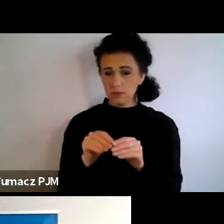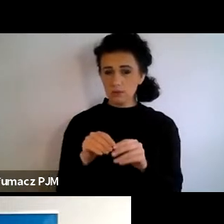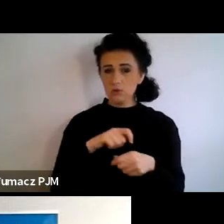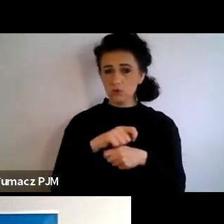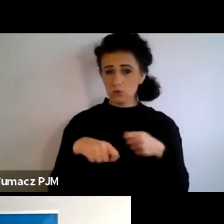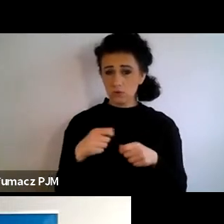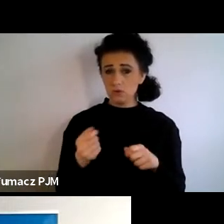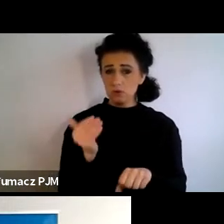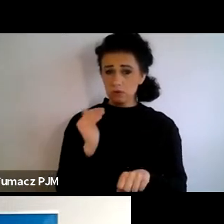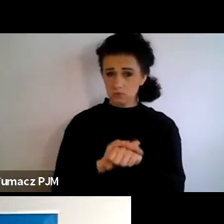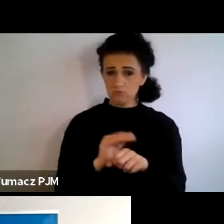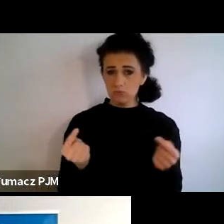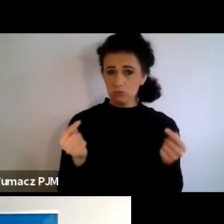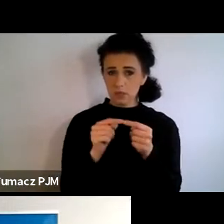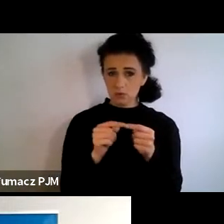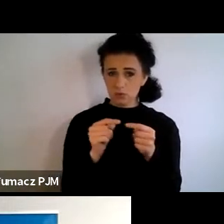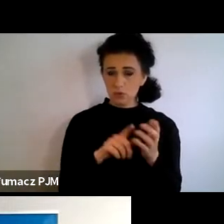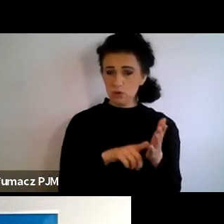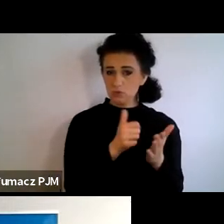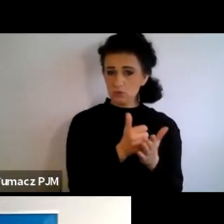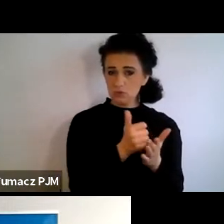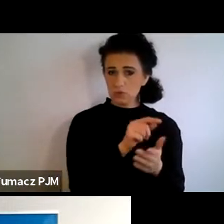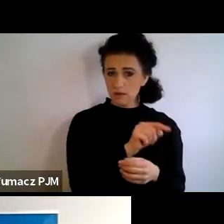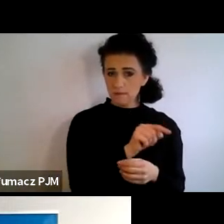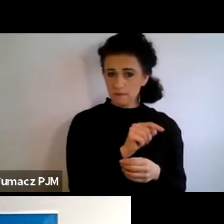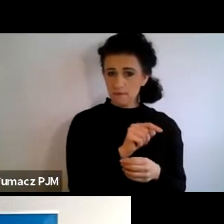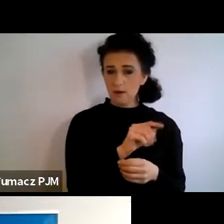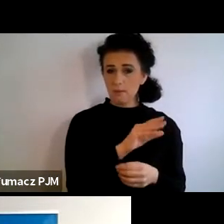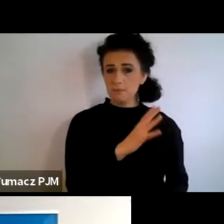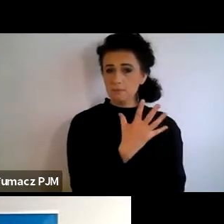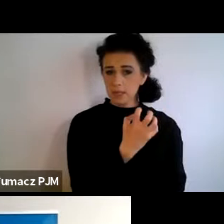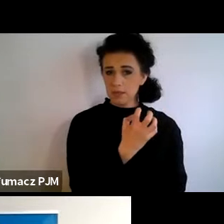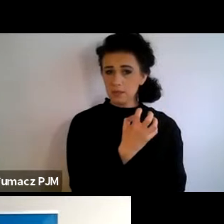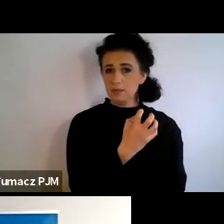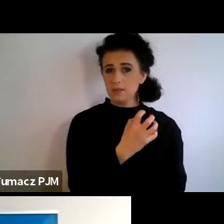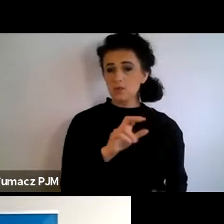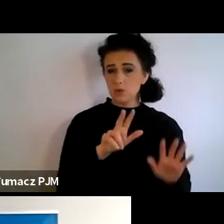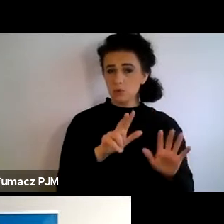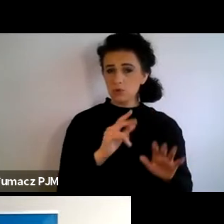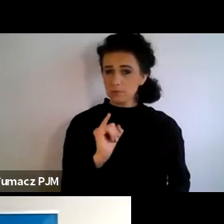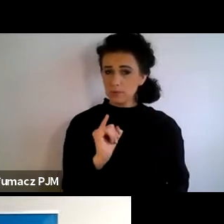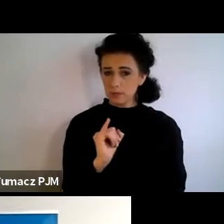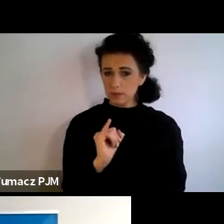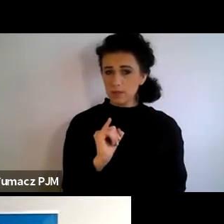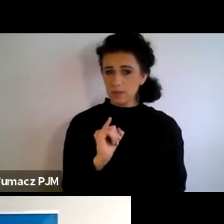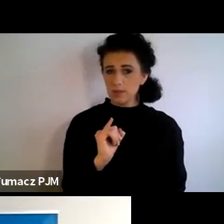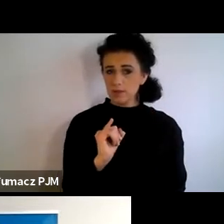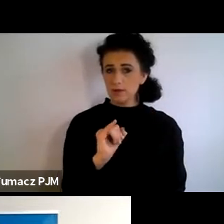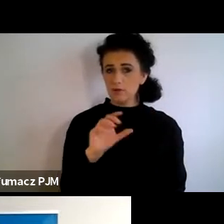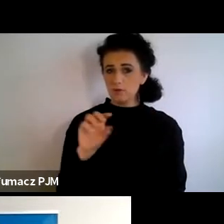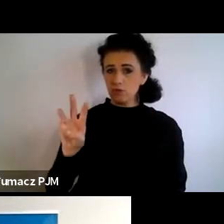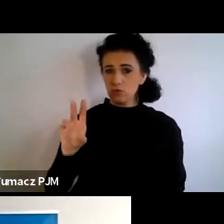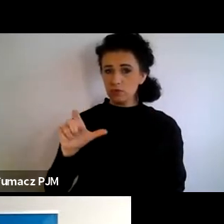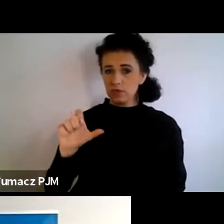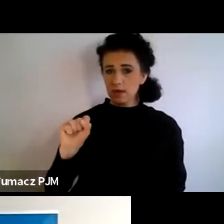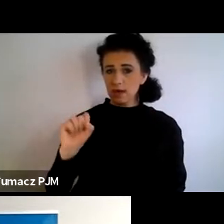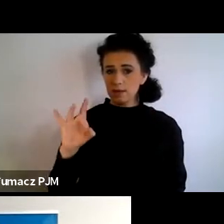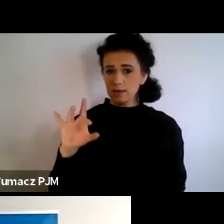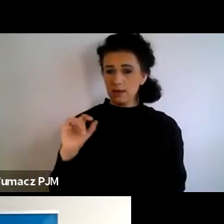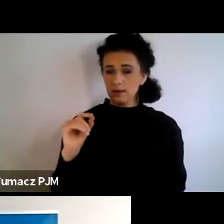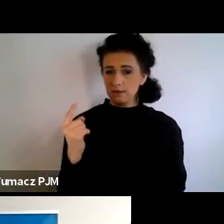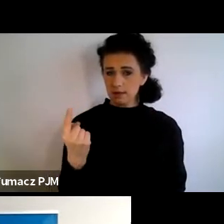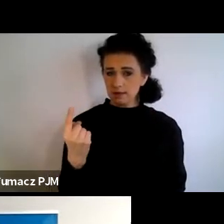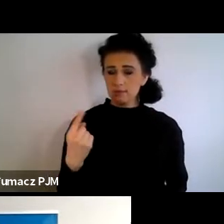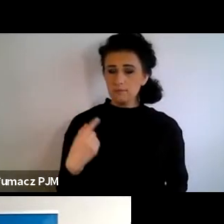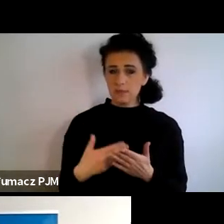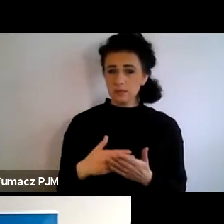zgodne i z tą ustawą, z tą sekcją 508 i z WCAG 2.1.